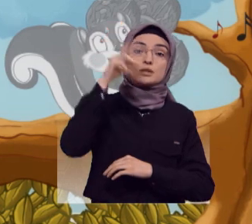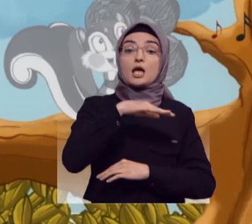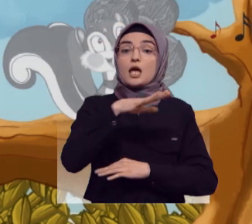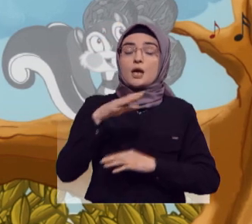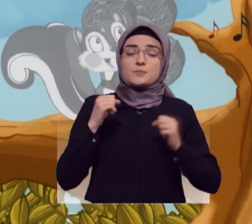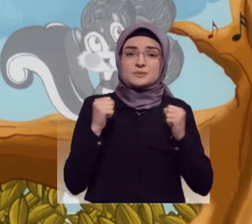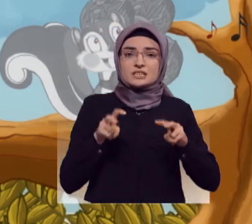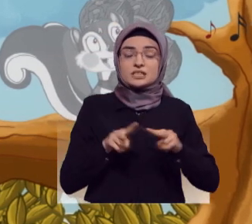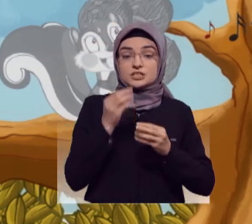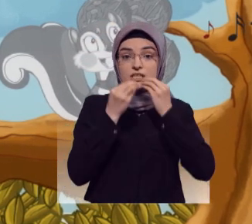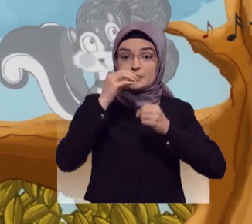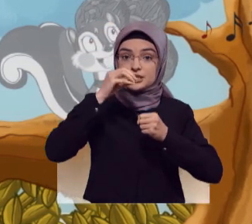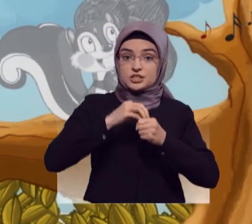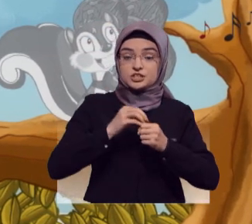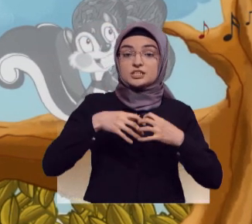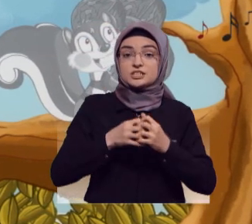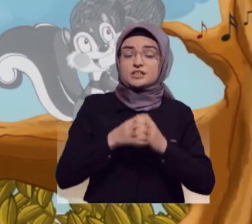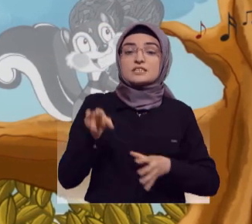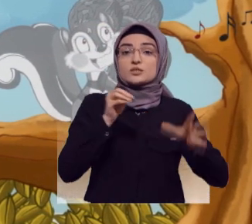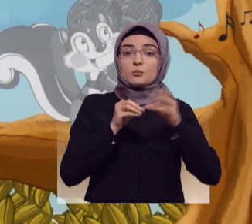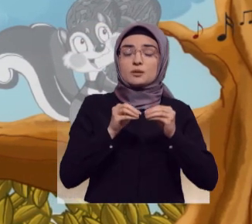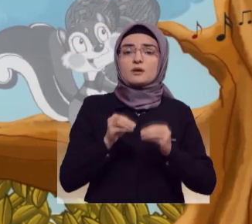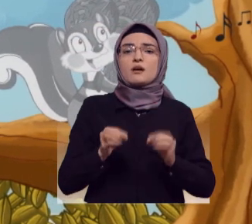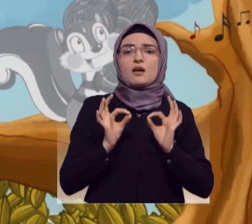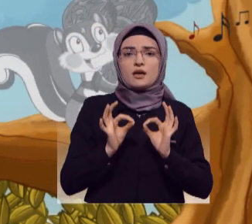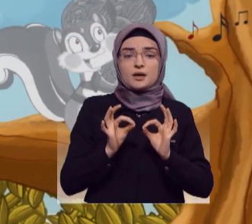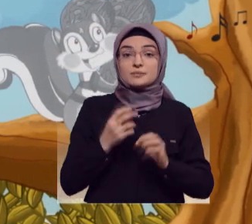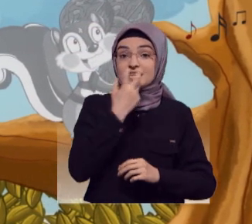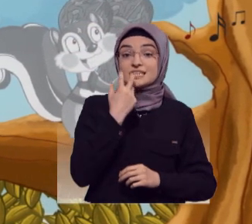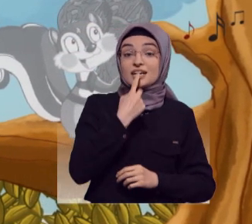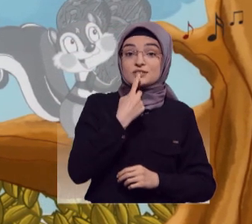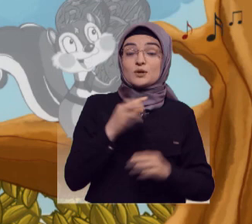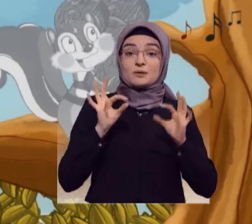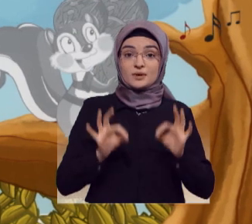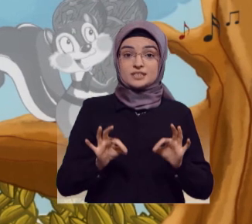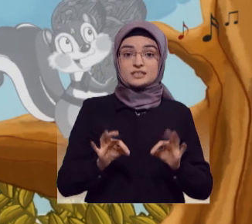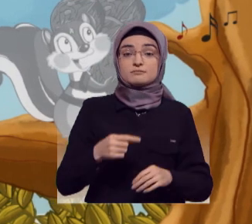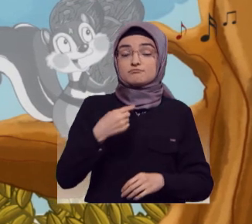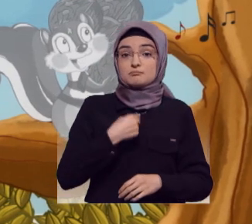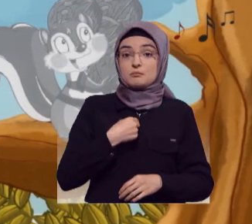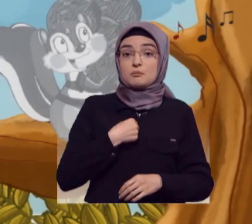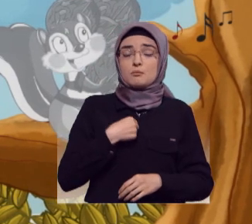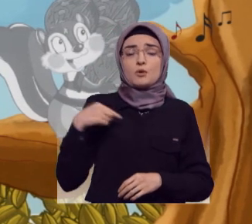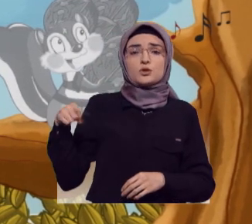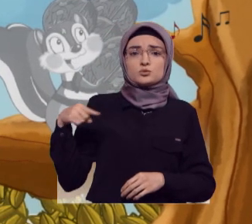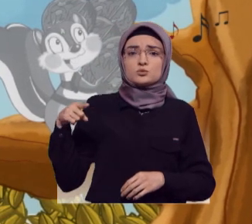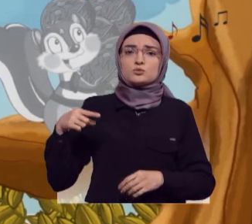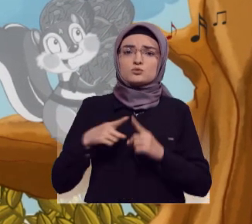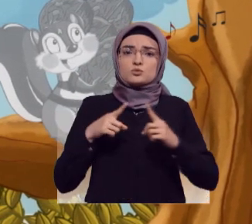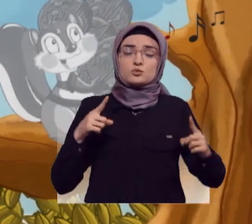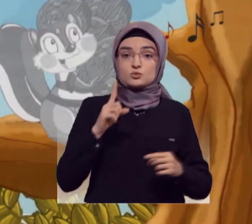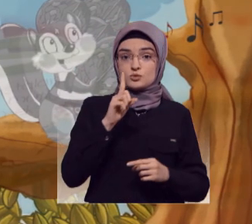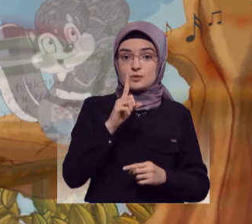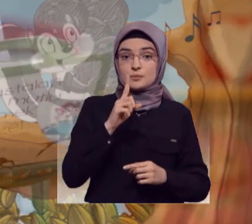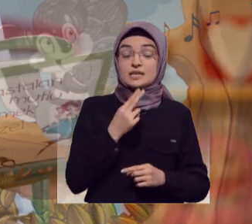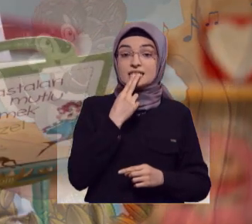kışın yiyebilmek için ceviz toplamaya hem de şarkı söylemeye başladı. Ben kuyruğu uzun